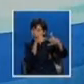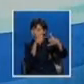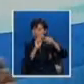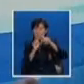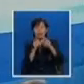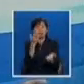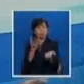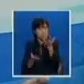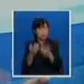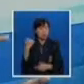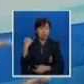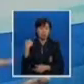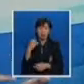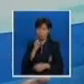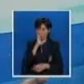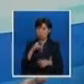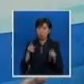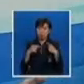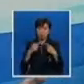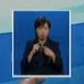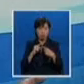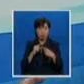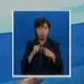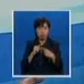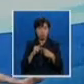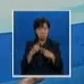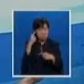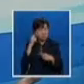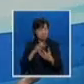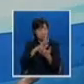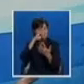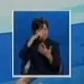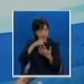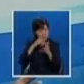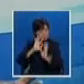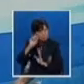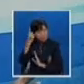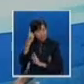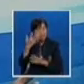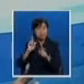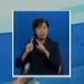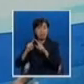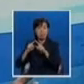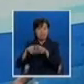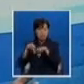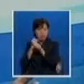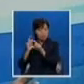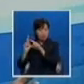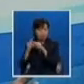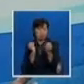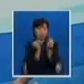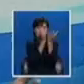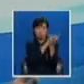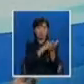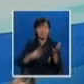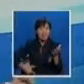การที่มีเริ่มมีคำพูดเรื่องรัฐไทยใหม่มีกระบวนการซึ่งกระทบกับสถาบันหลักของชาตินะ